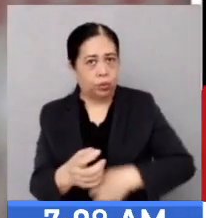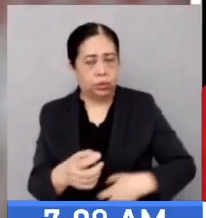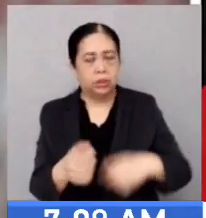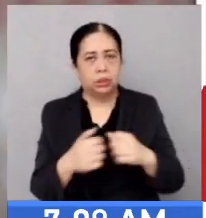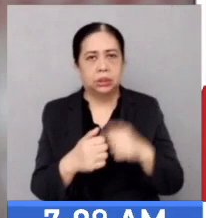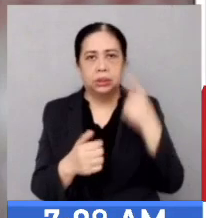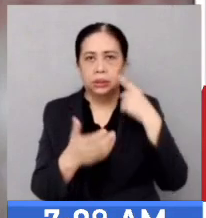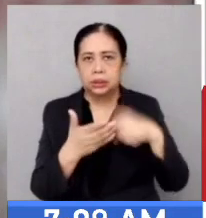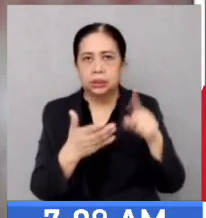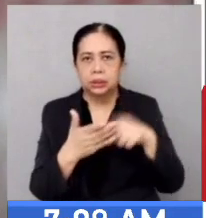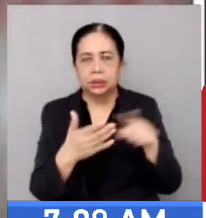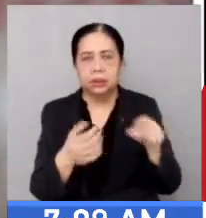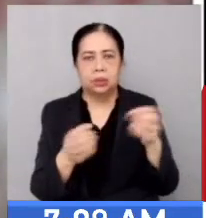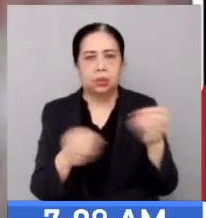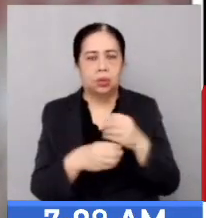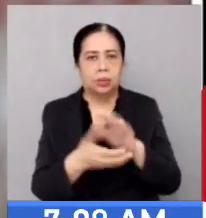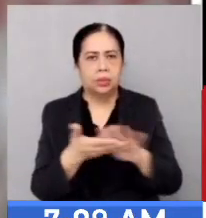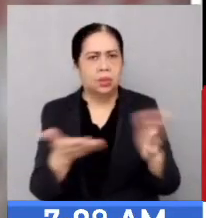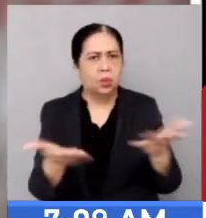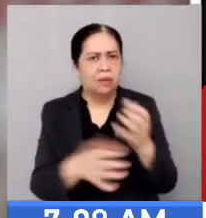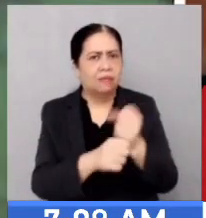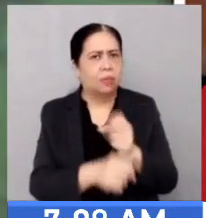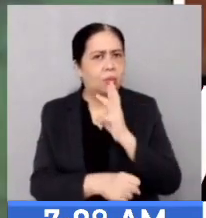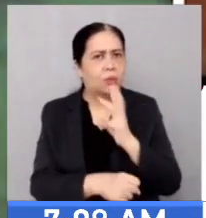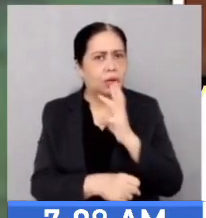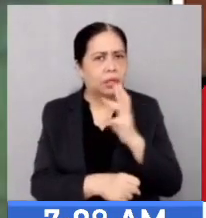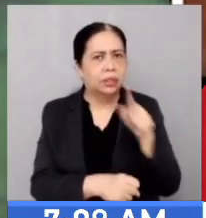Office ang water source ng naturang food stall.